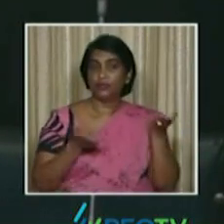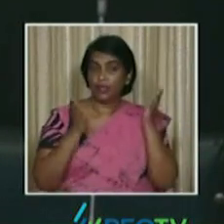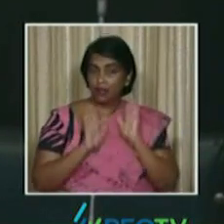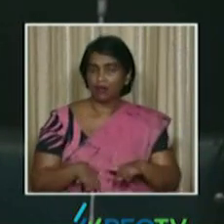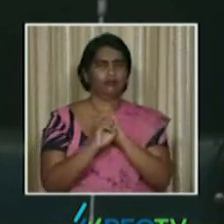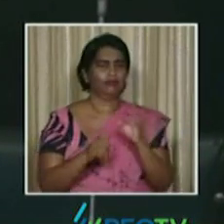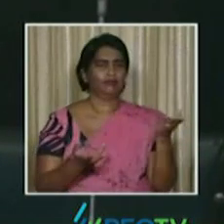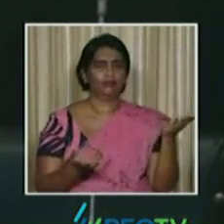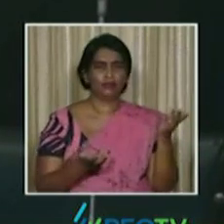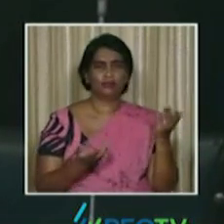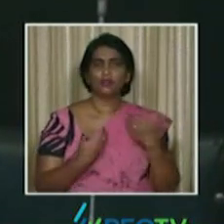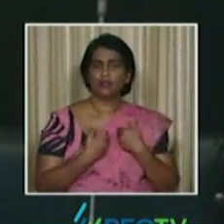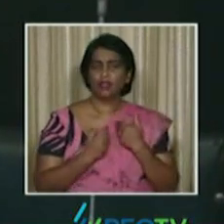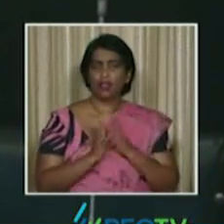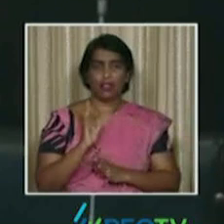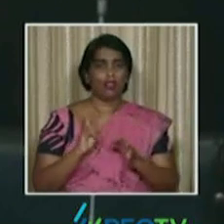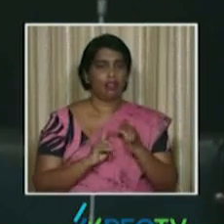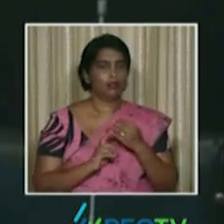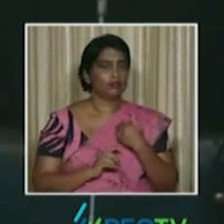නැති ප්‍රකාශයක් මම අමාත්‍යවරයා